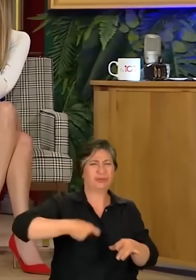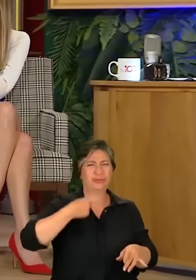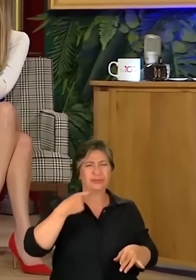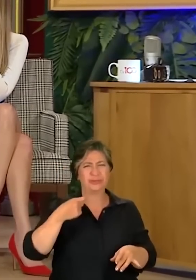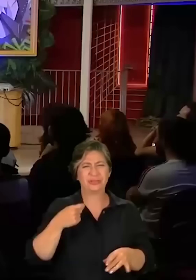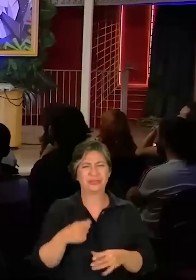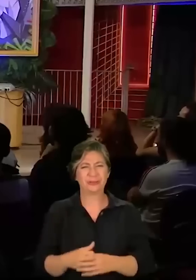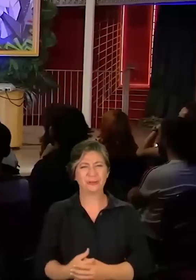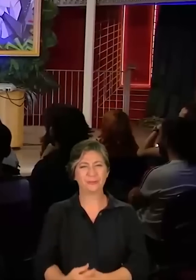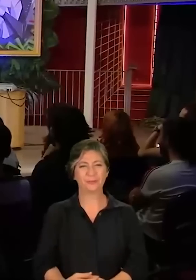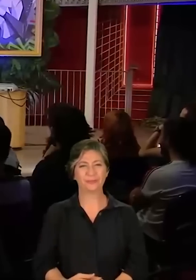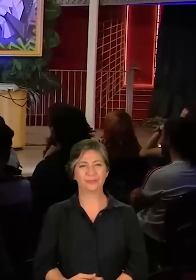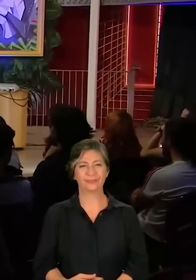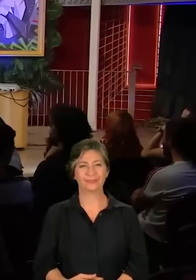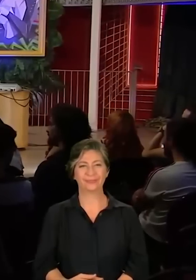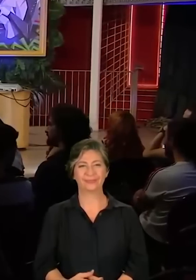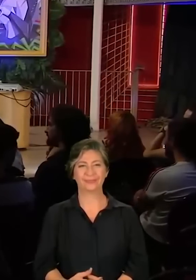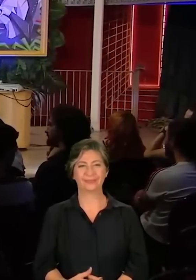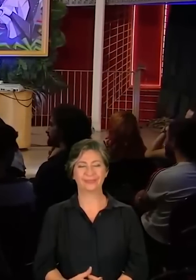bulmuş.